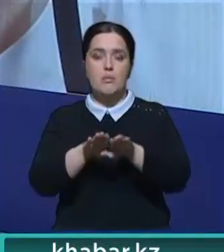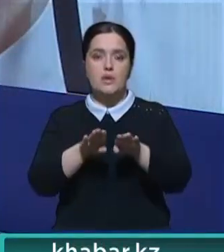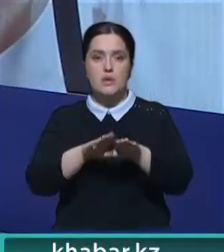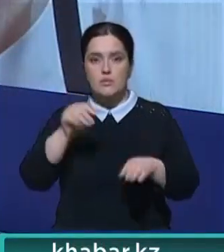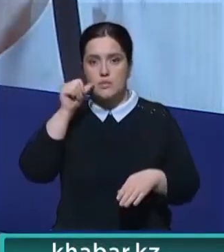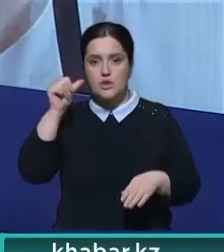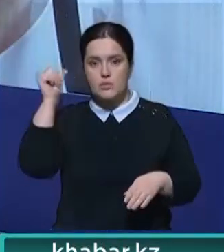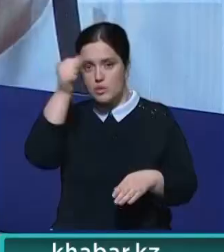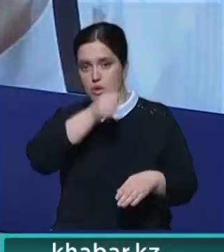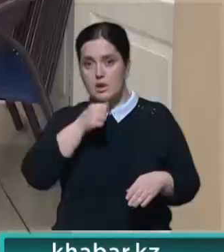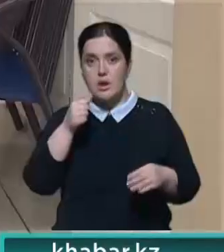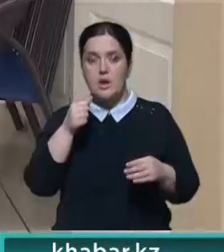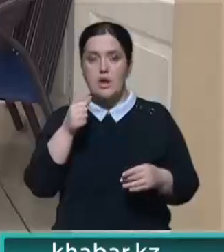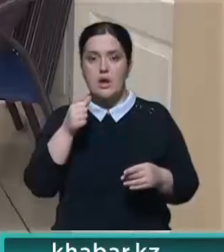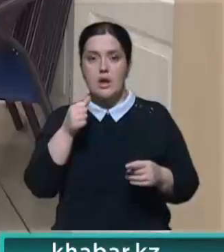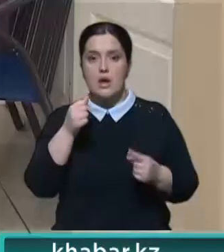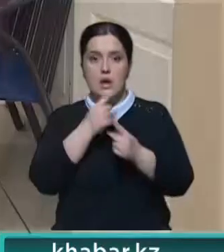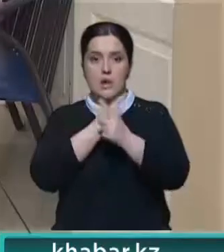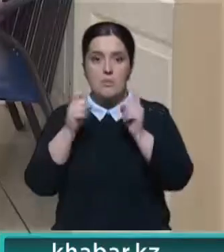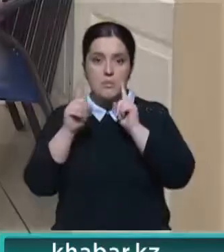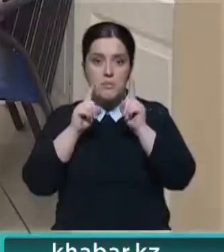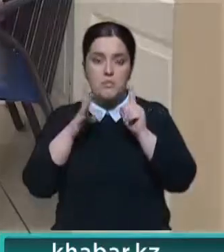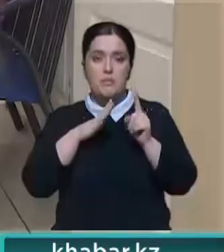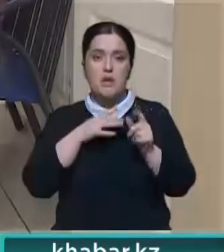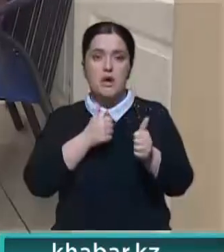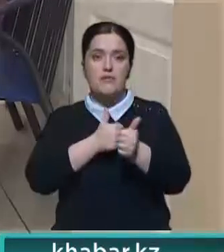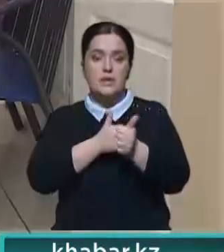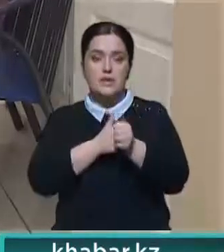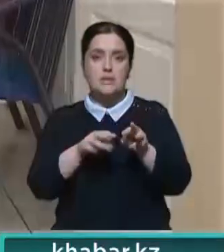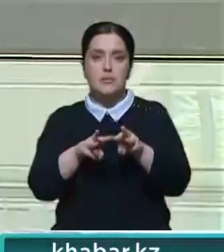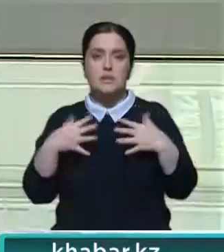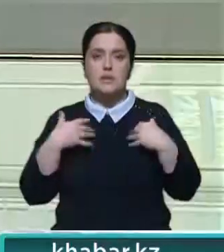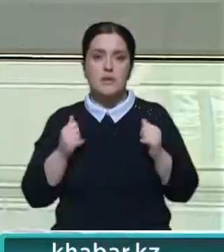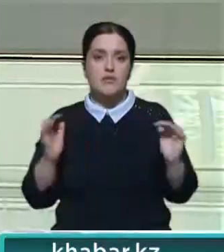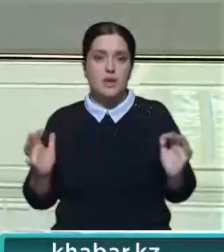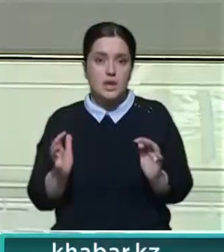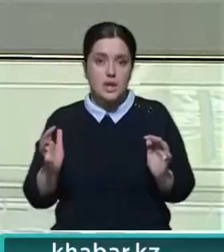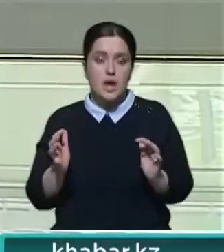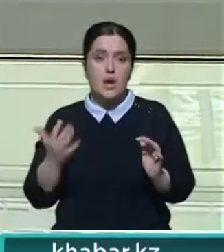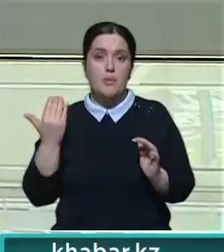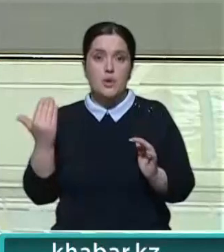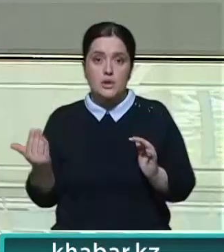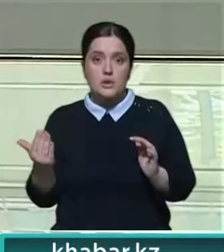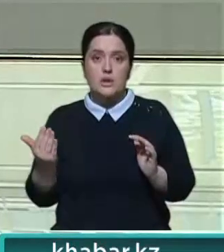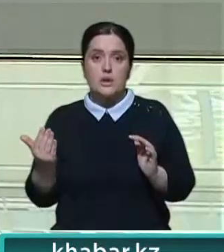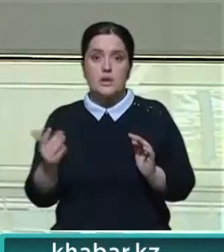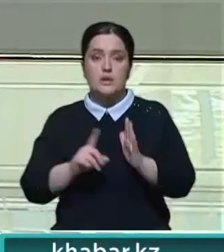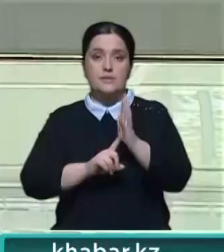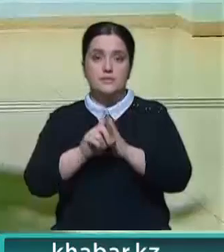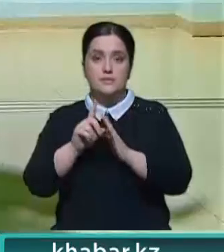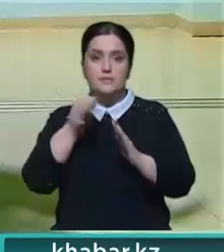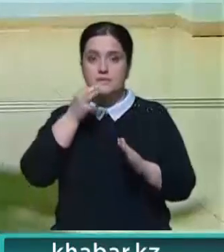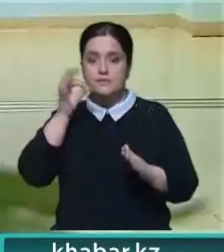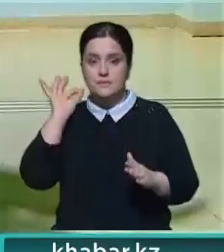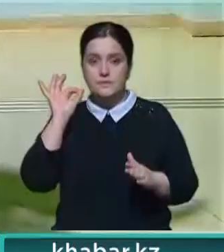выше по сравнению с прошлым годом, сообщила на брифинге ВСЦК вице-министр здравоохранения Айжан Исмагамбетова. По ее словам, сезон начался